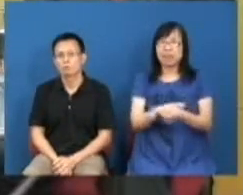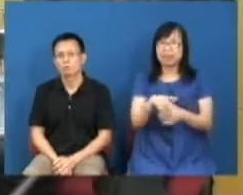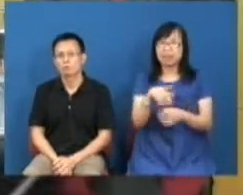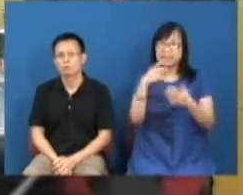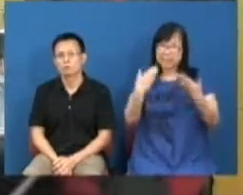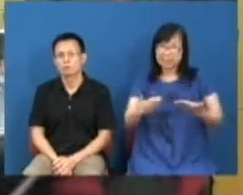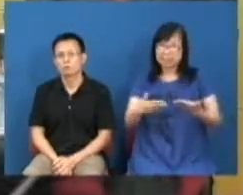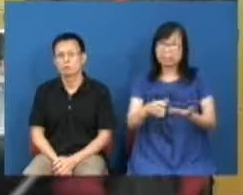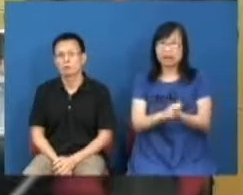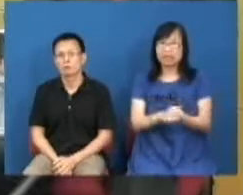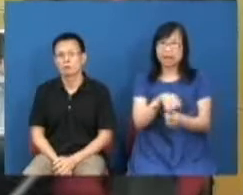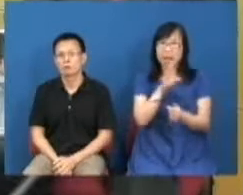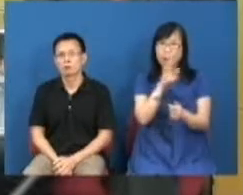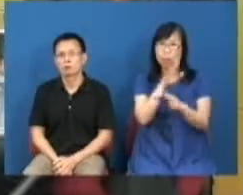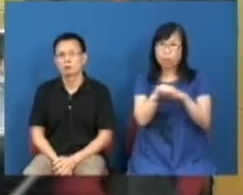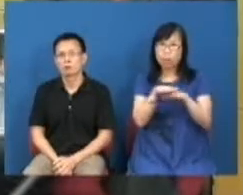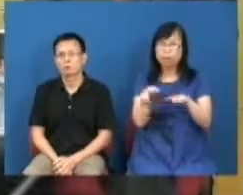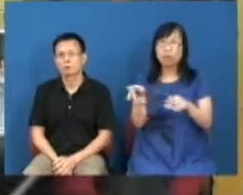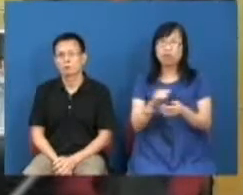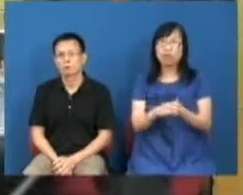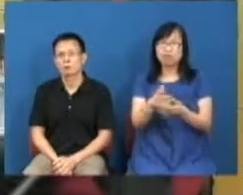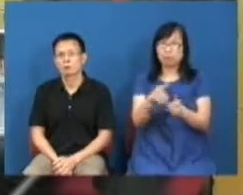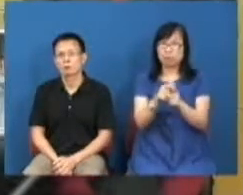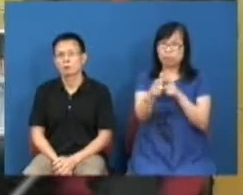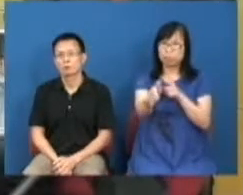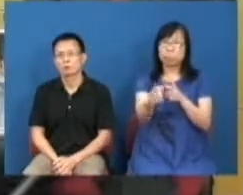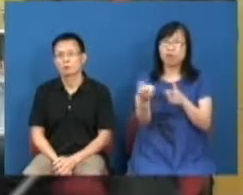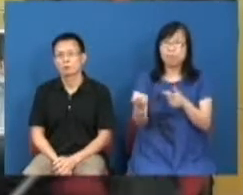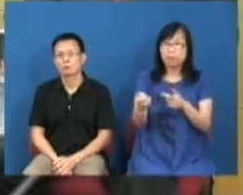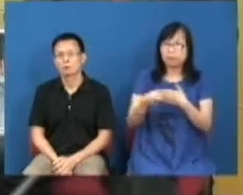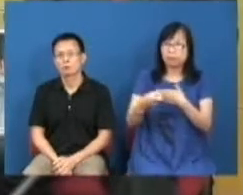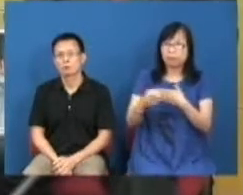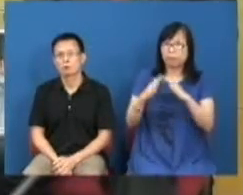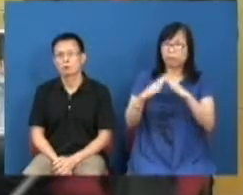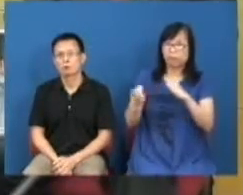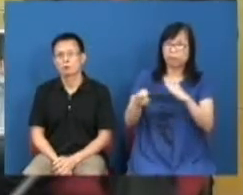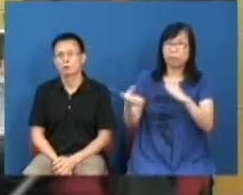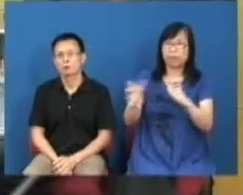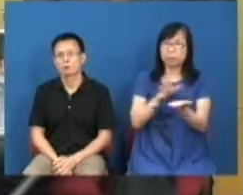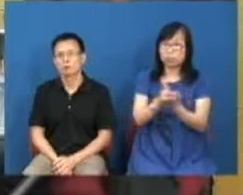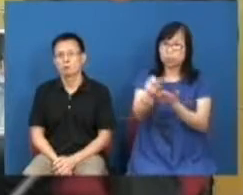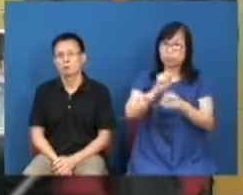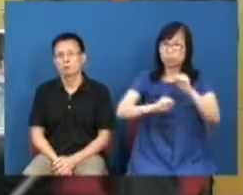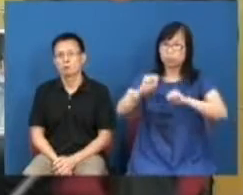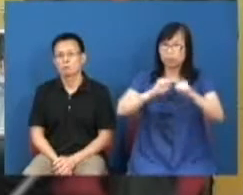摩登和事佬。 係啦，咁喺香港嗱，頭先你講遠親都不如近鄰，其實我哋特別我哋專業動力咧，就喺